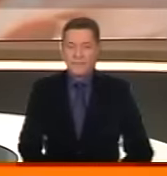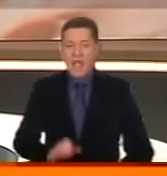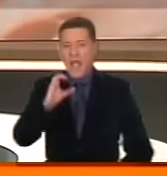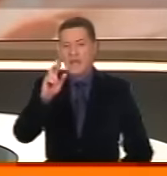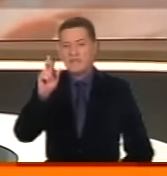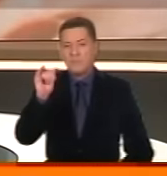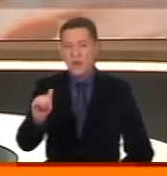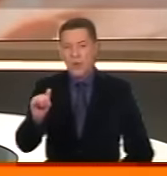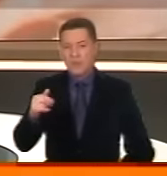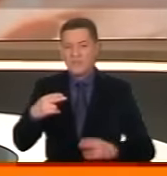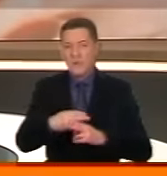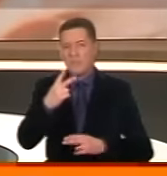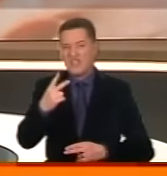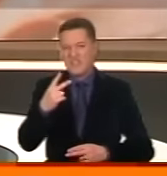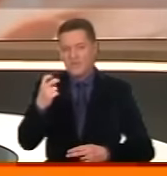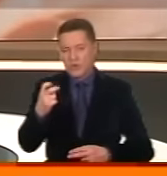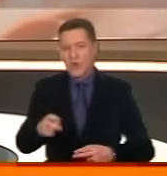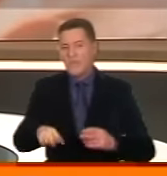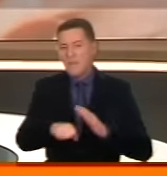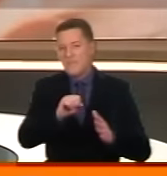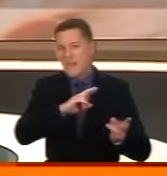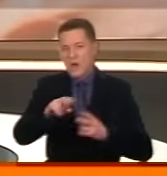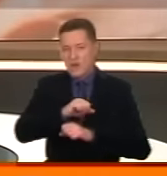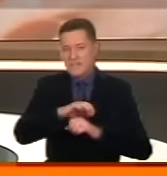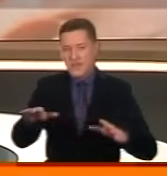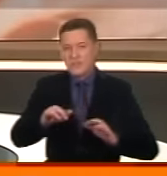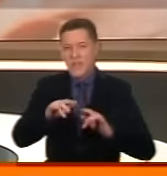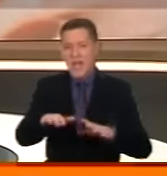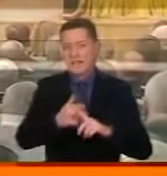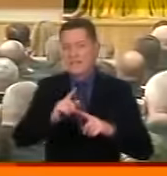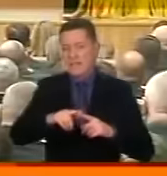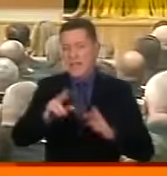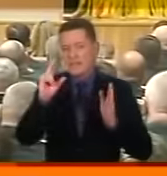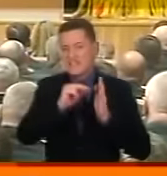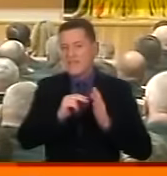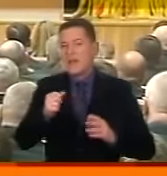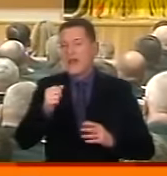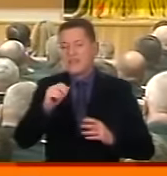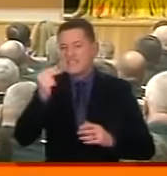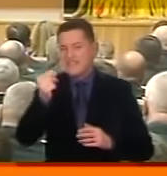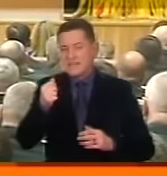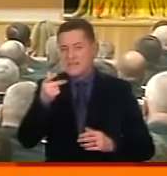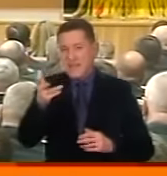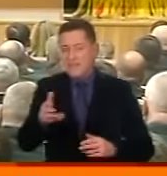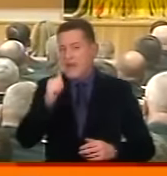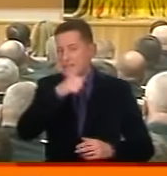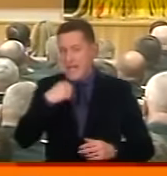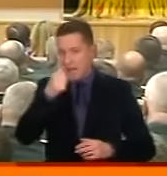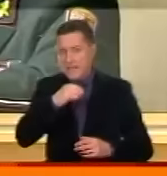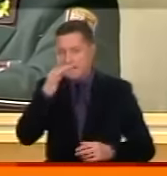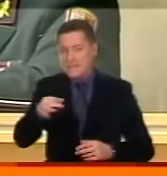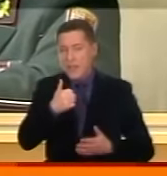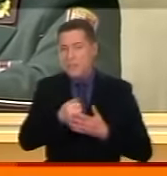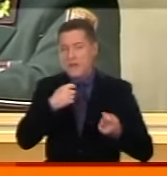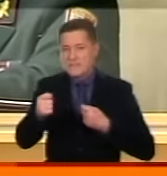СБУ запобігла 200 терористичних актів. Це цифра за рік, її назвав президент. Петро Порошенко за головний